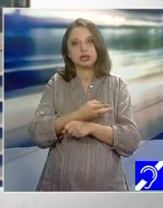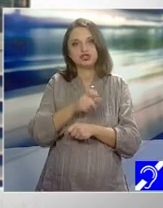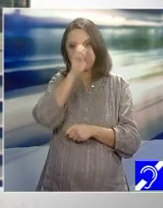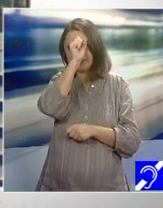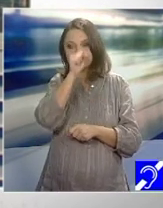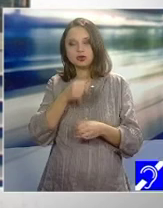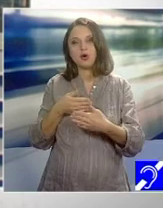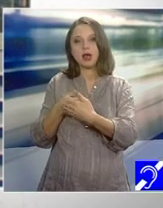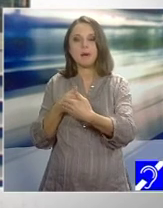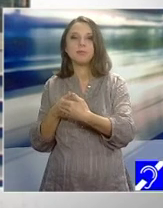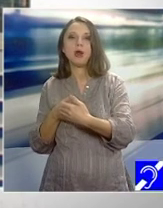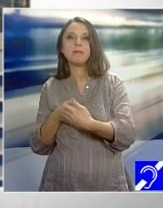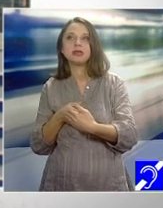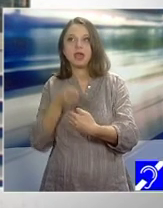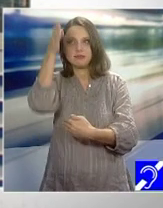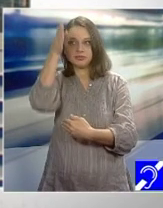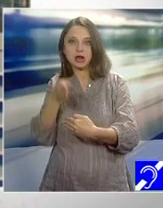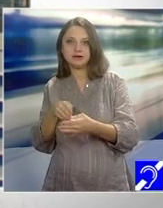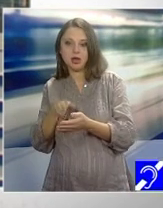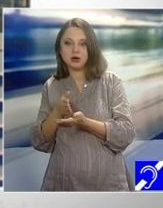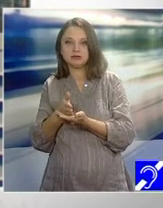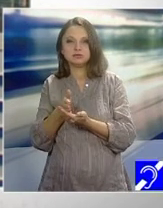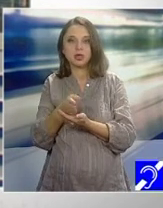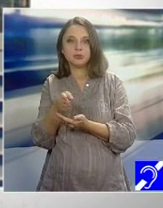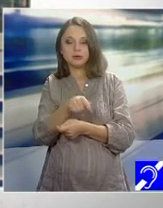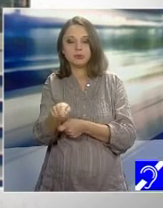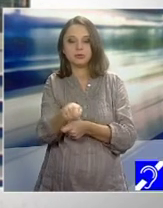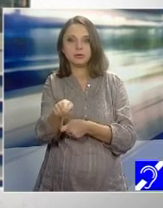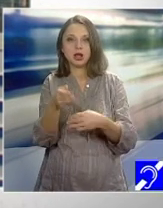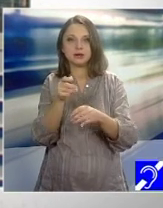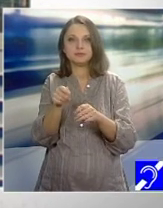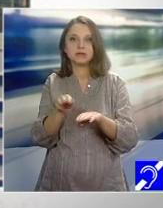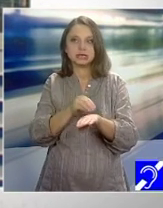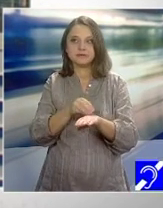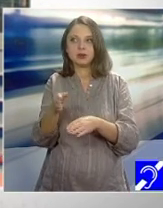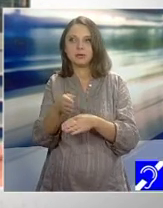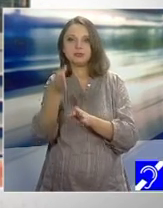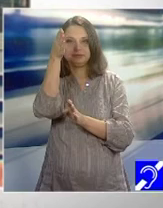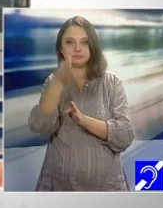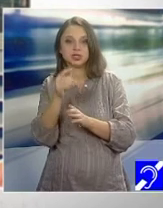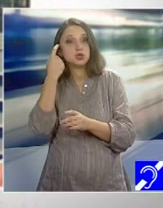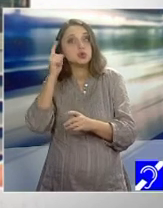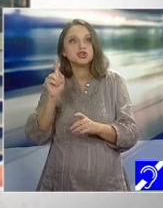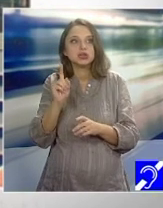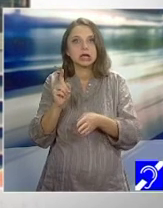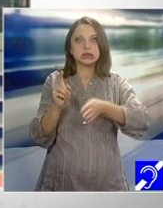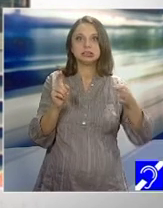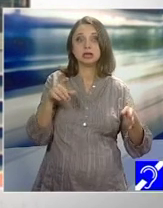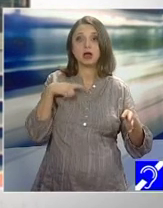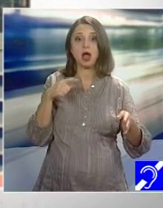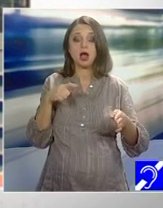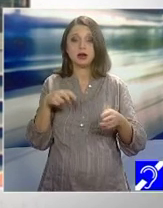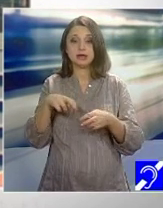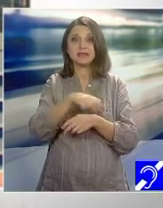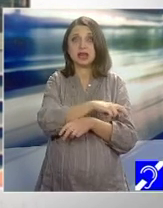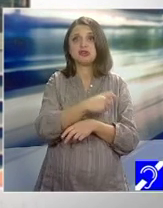se ghitează după perete. Sigur. Clădire, gard, ce este? Și nu ai de unde să știi că în partea stângă este trecere și poți foarte